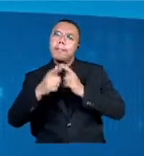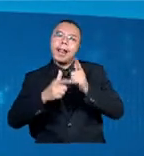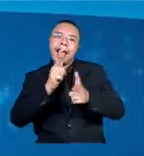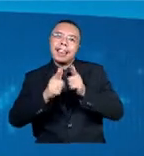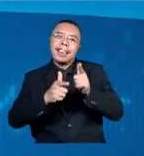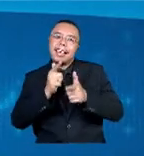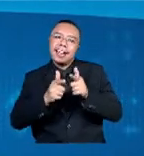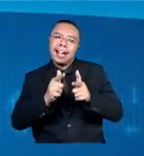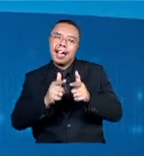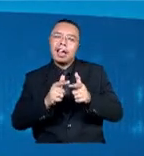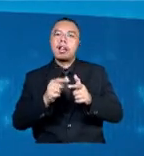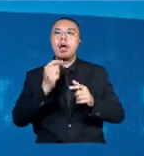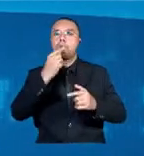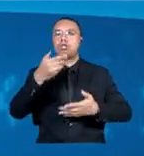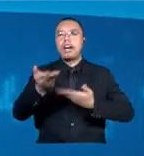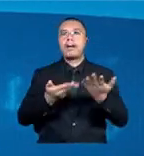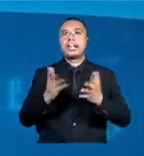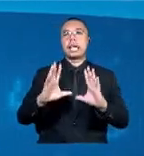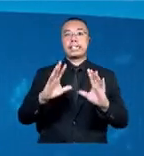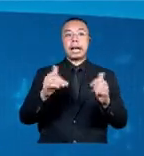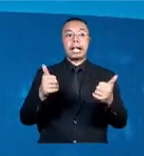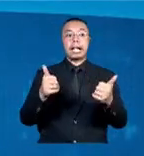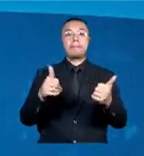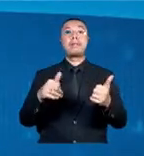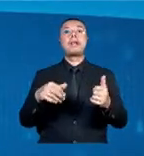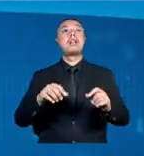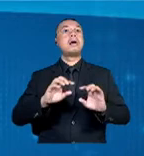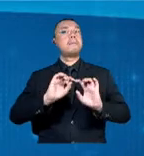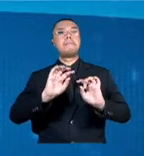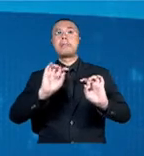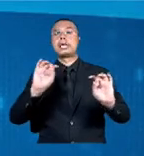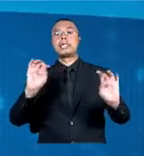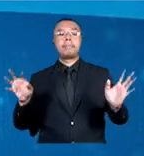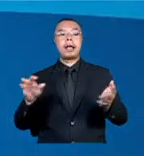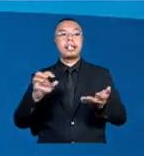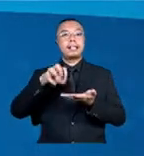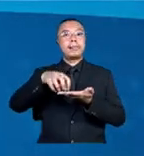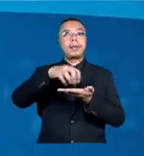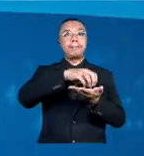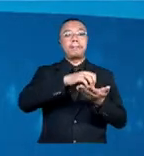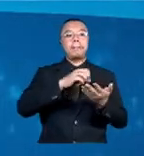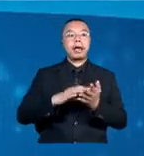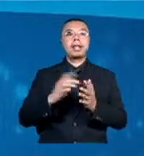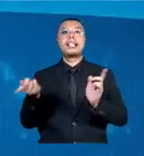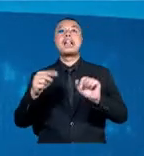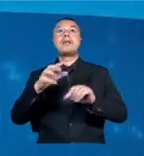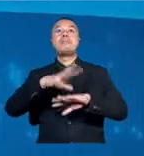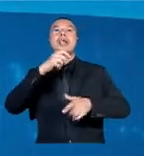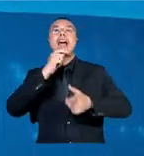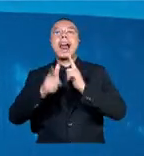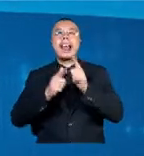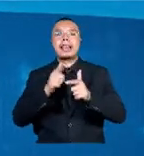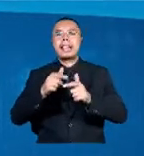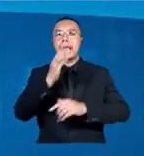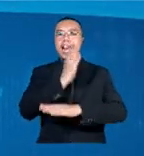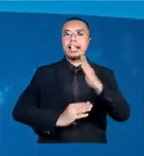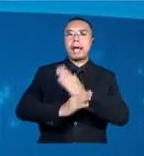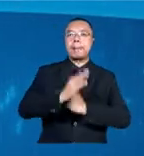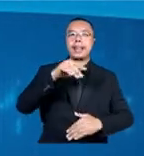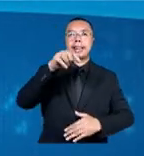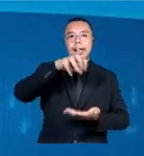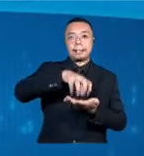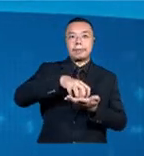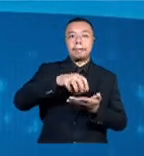camp berfasilitas lengkap yang dilengkapi dengan sport science sebagai pusat pelatihan para atlet